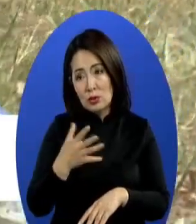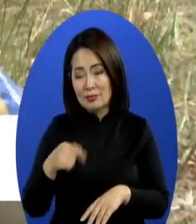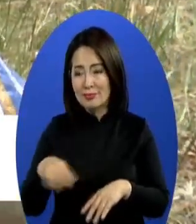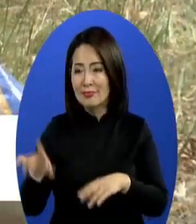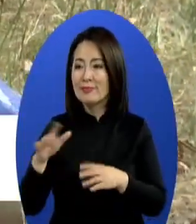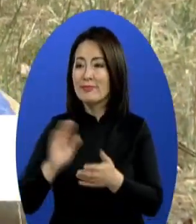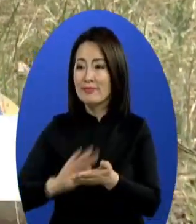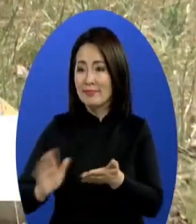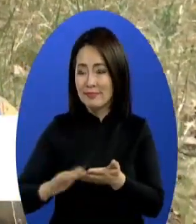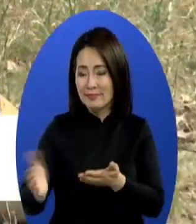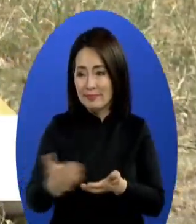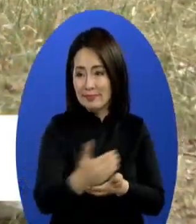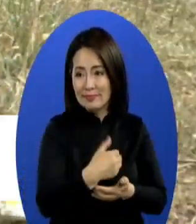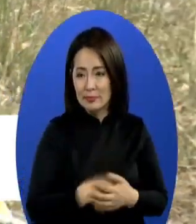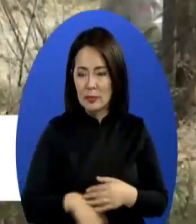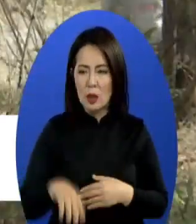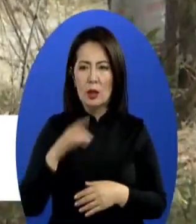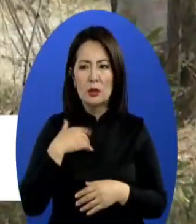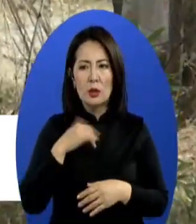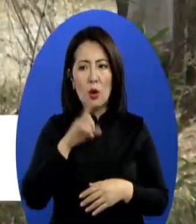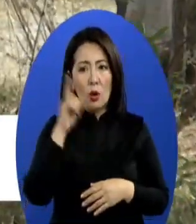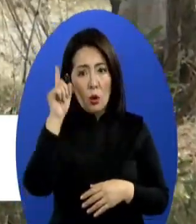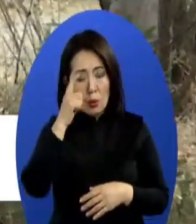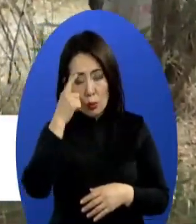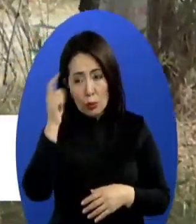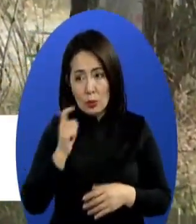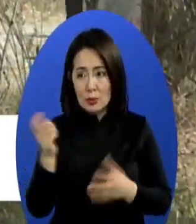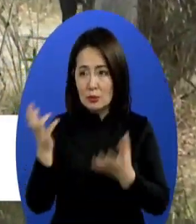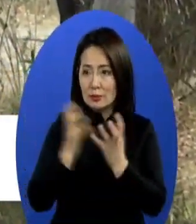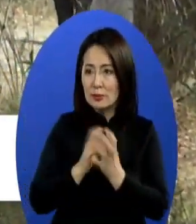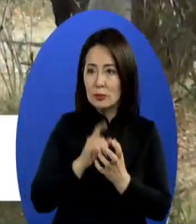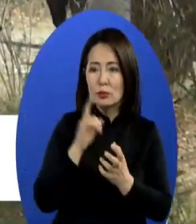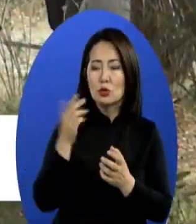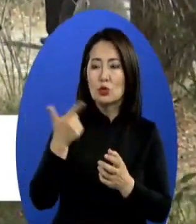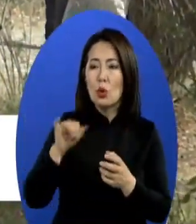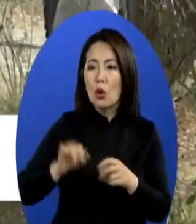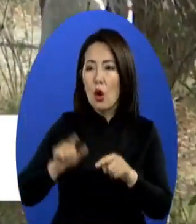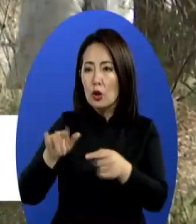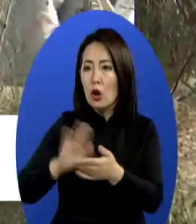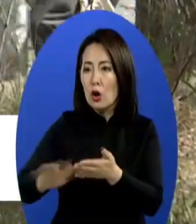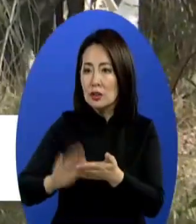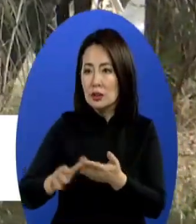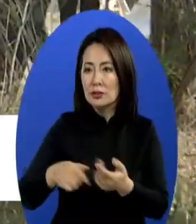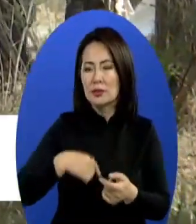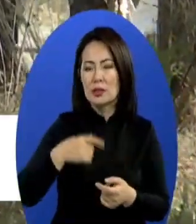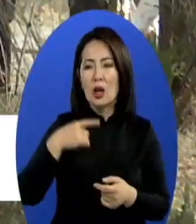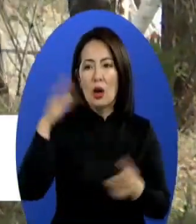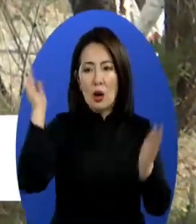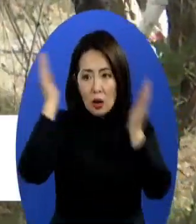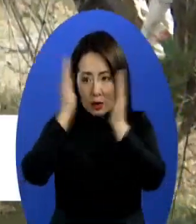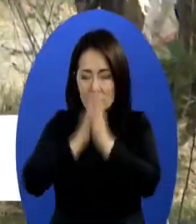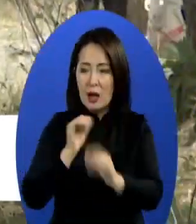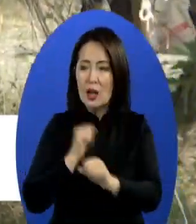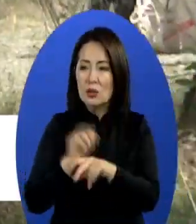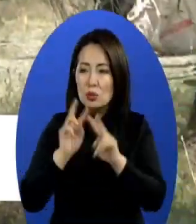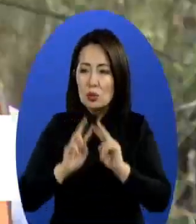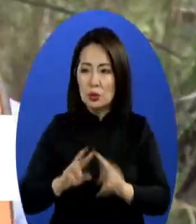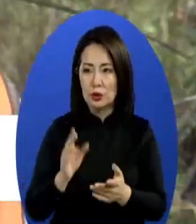ирсэн хэсэг залуус нэгдэж туул голын эрэг дагуух хог цэвэрлэж байна. Орой нар жаргах хүртэл ажиллаа үргэлжлүүлнэ гэдгийг ярьж